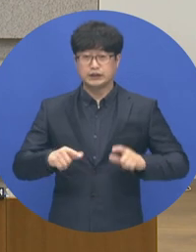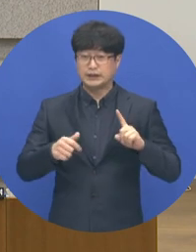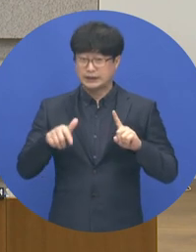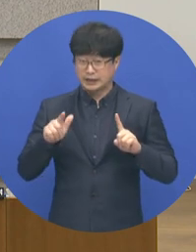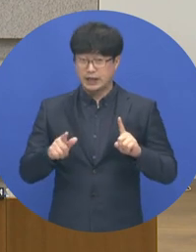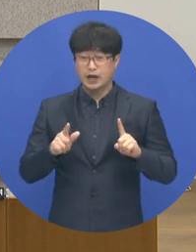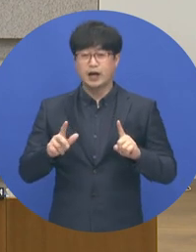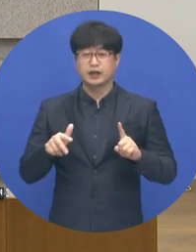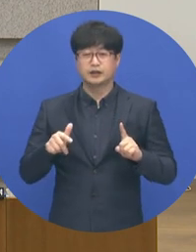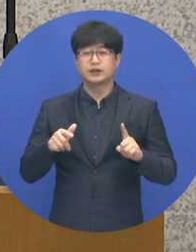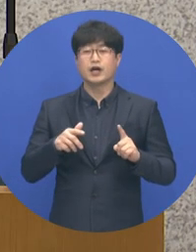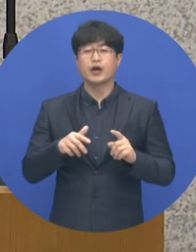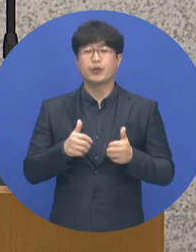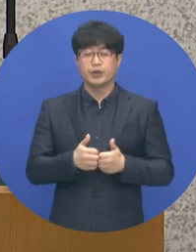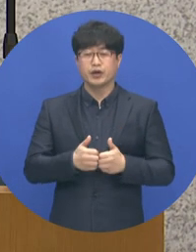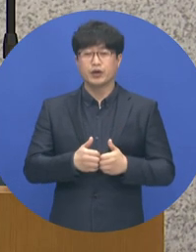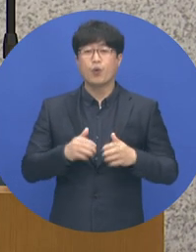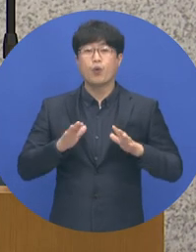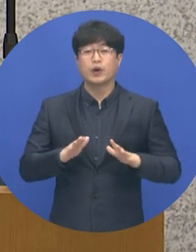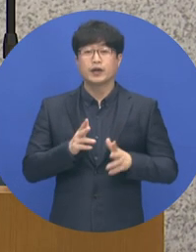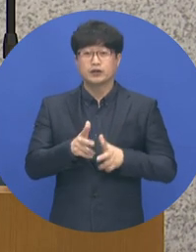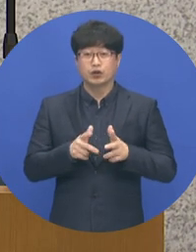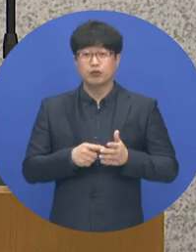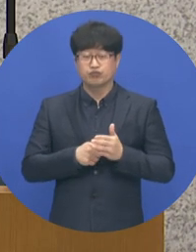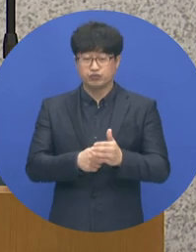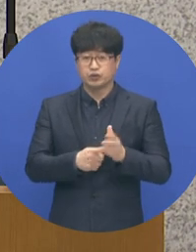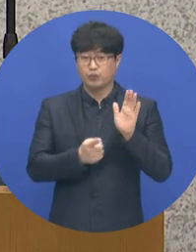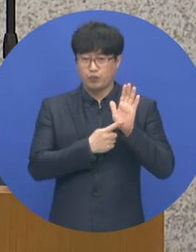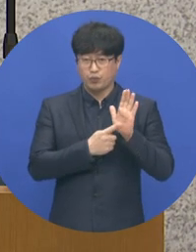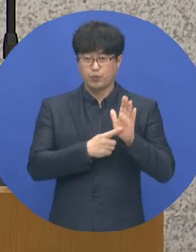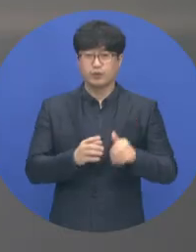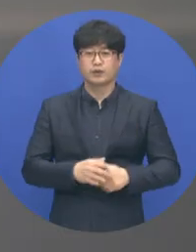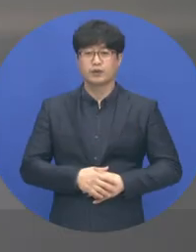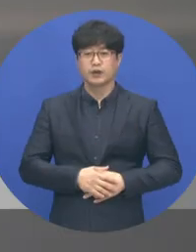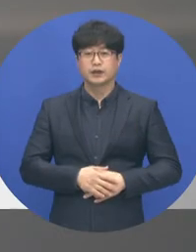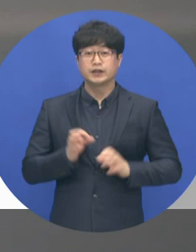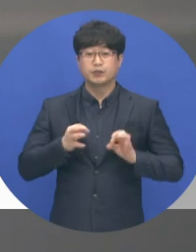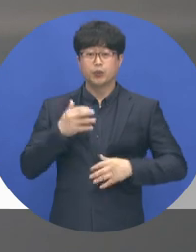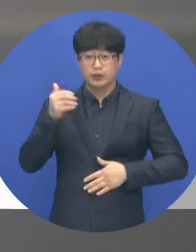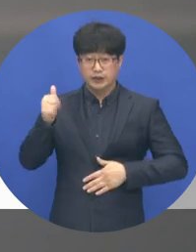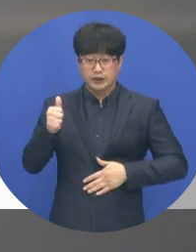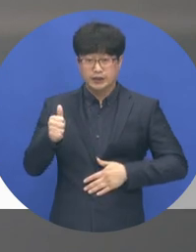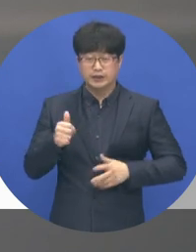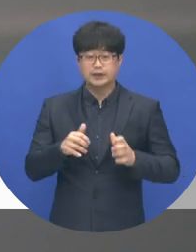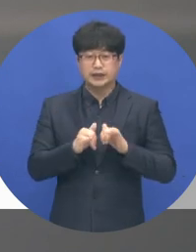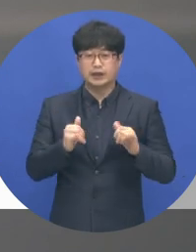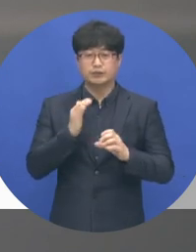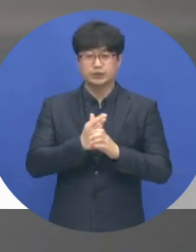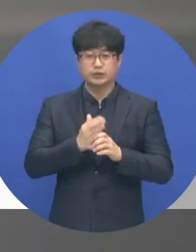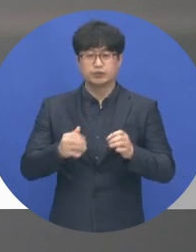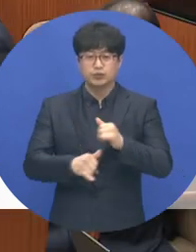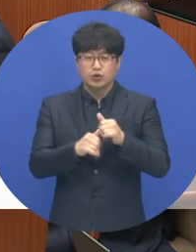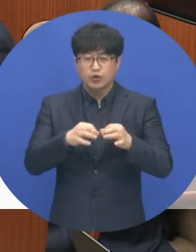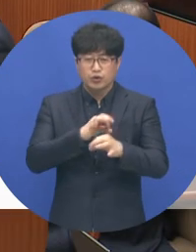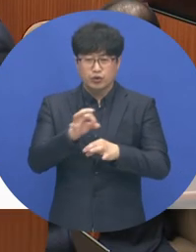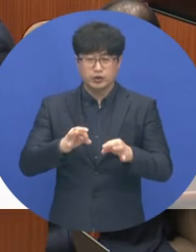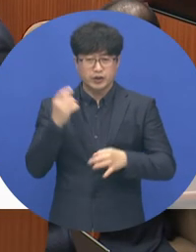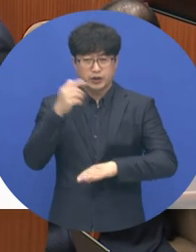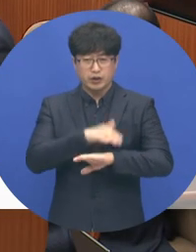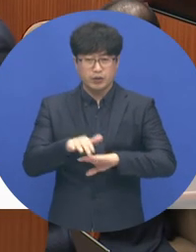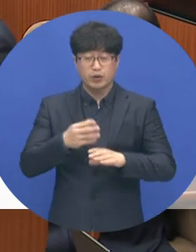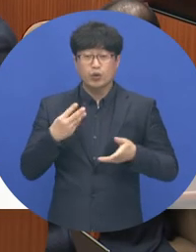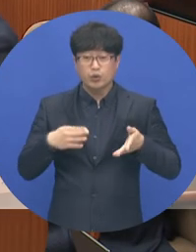보선 경기도의 올해 사업 추진에 대한 보고가 이루어졌습니다 김동현 지사는 사람 중심의 경제 전략으로 올해